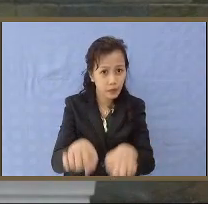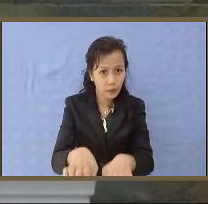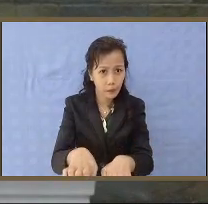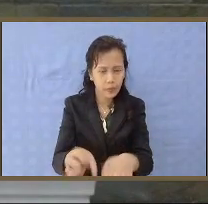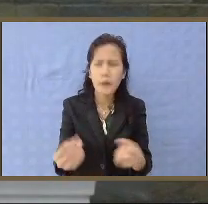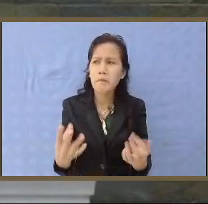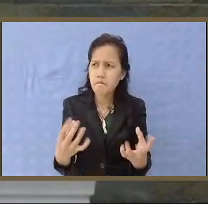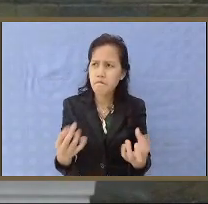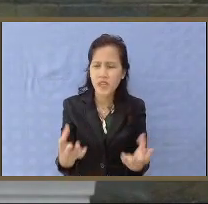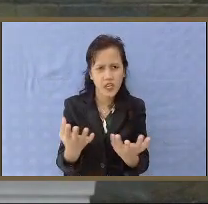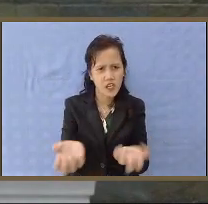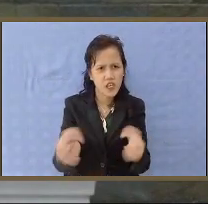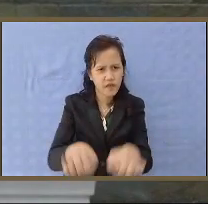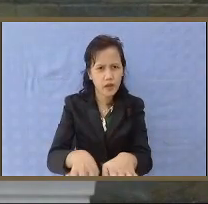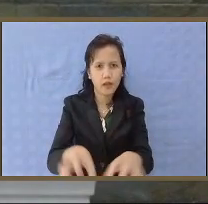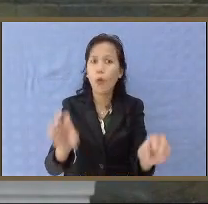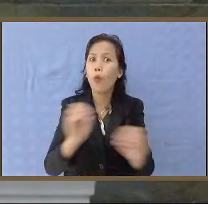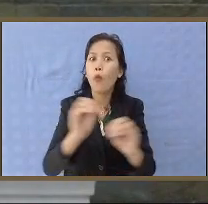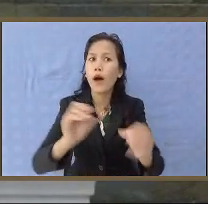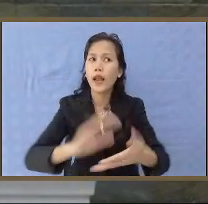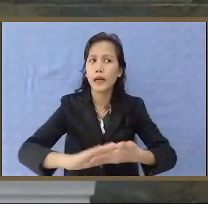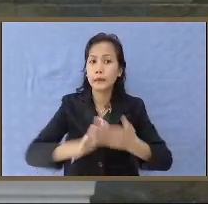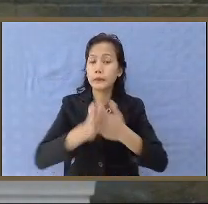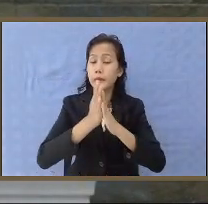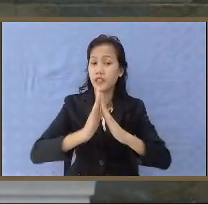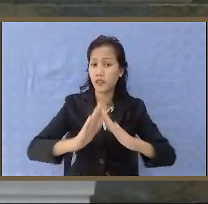Maraming happenings, mga kapatid, na walang peace.